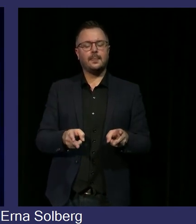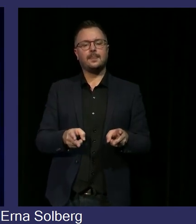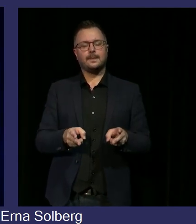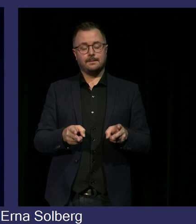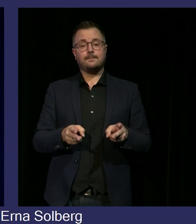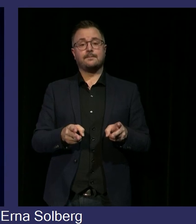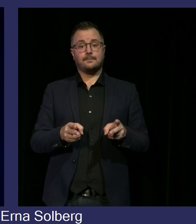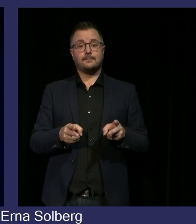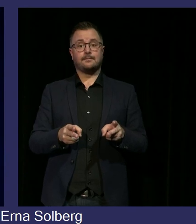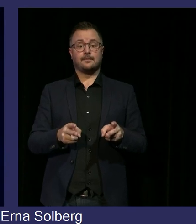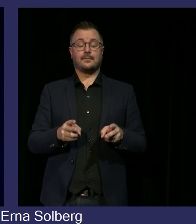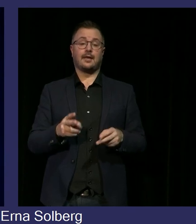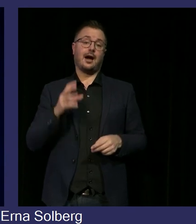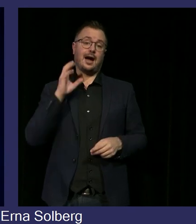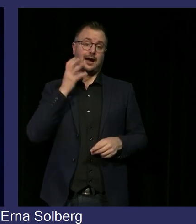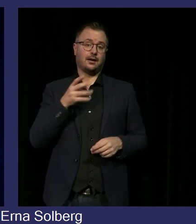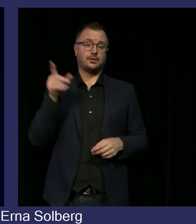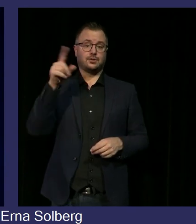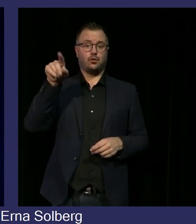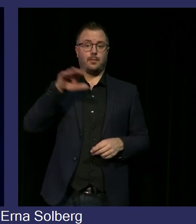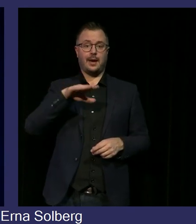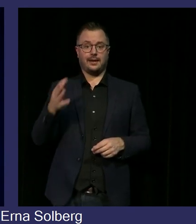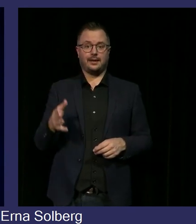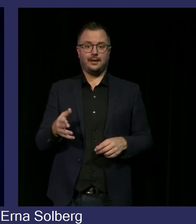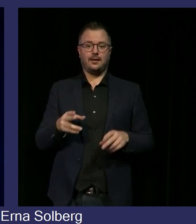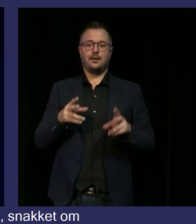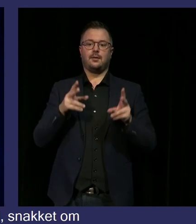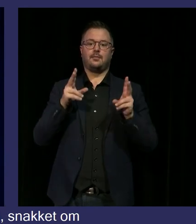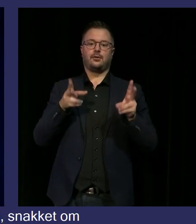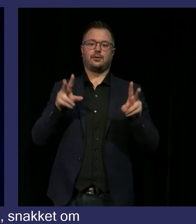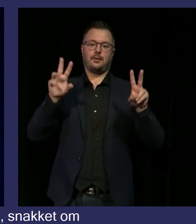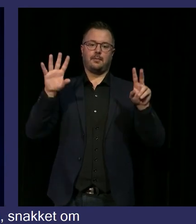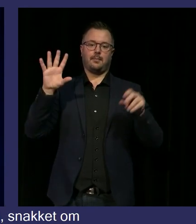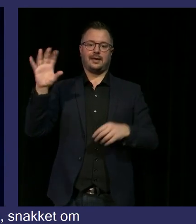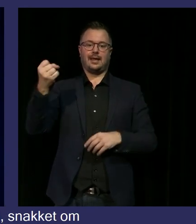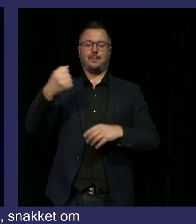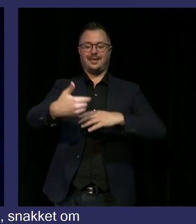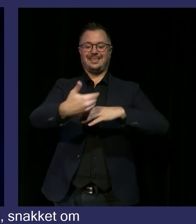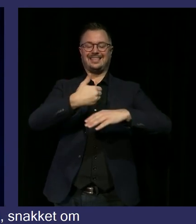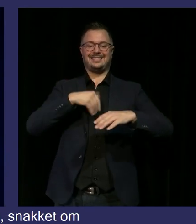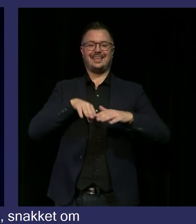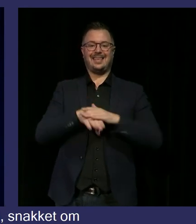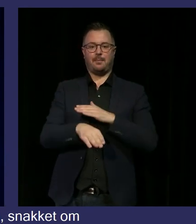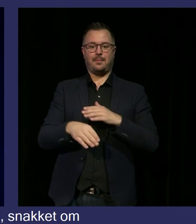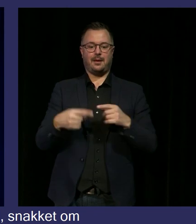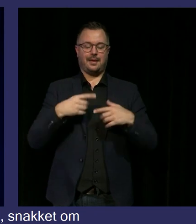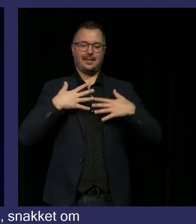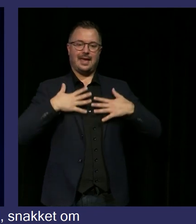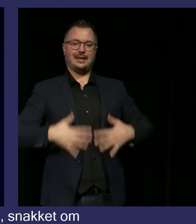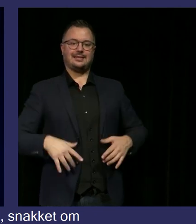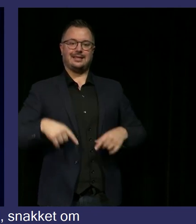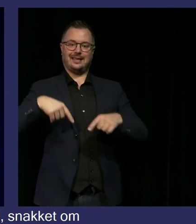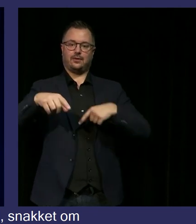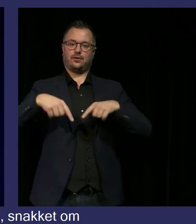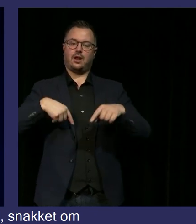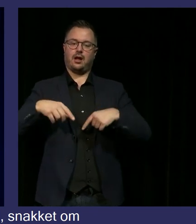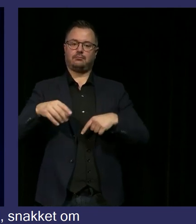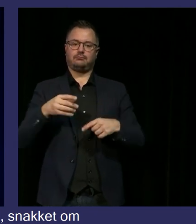så opererte vel Erna Solberg med begrepet gjester hjemme, mens dere, helsedirektoratet og FHI, snakket